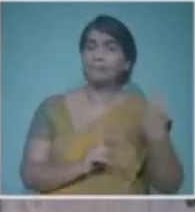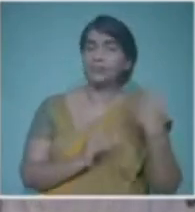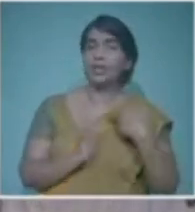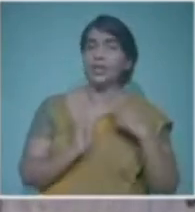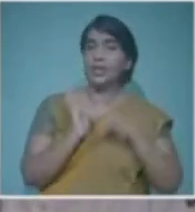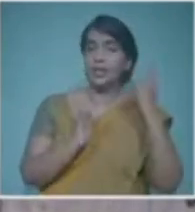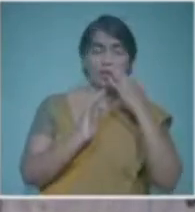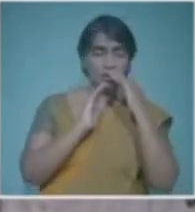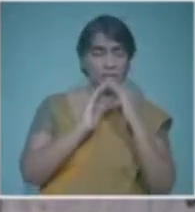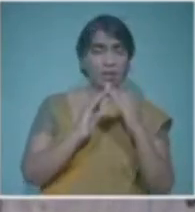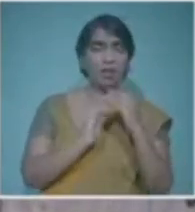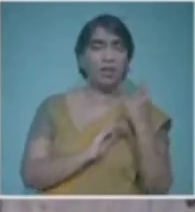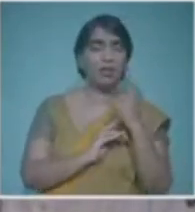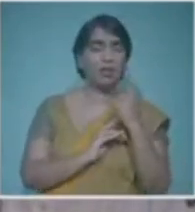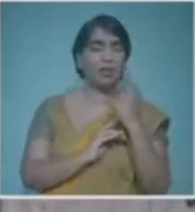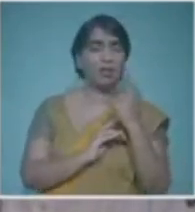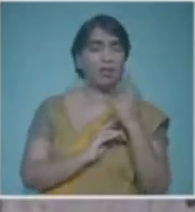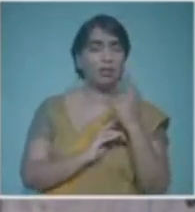ජාතික පාසල්